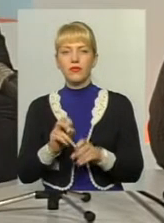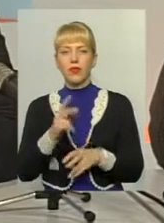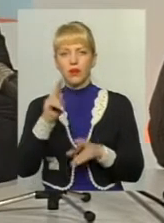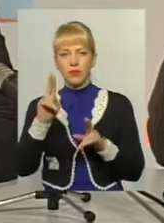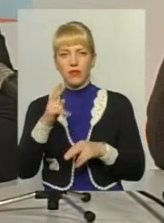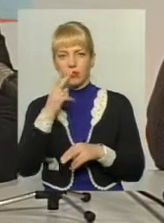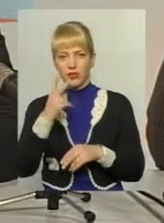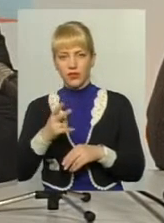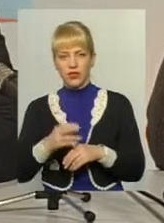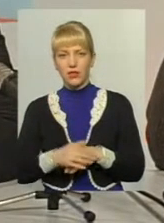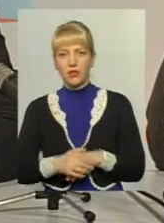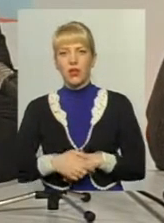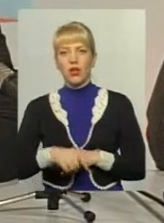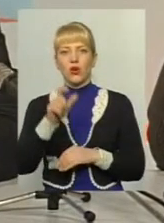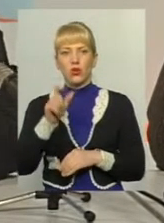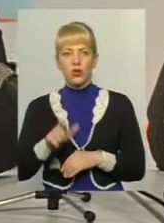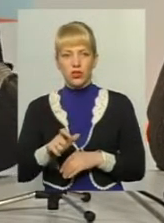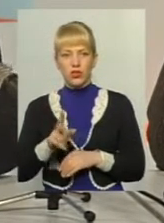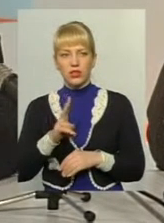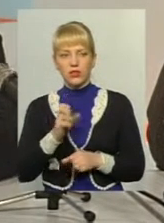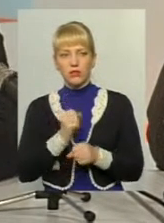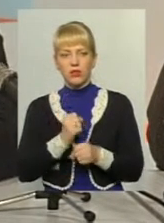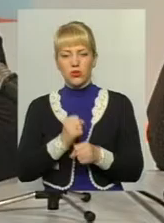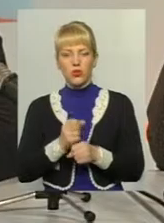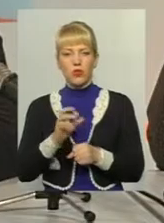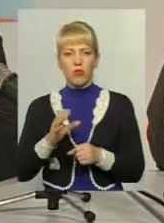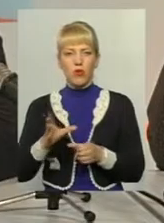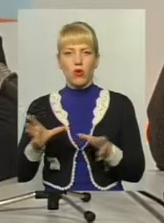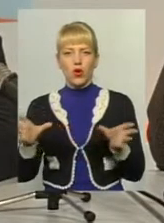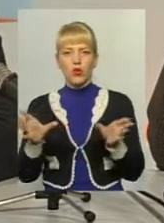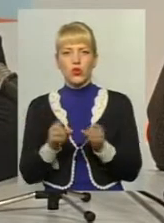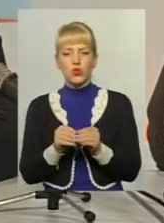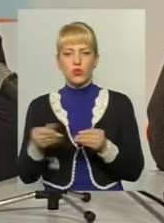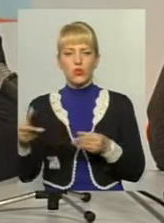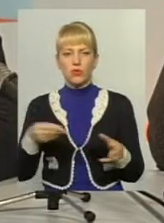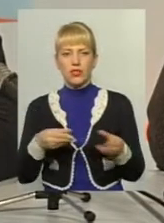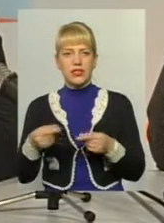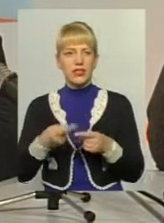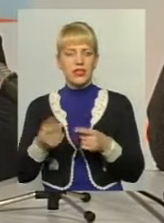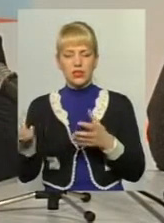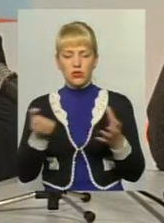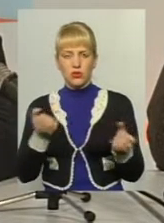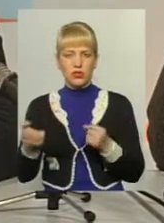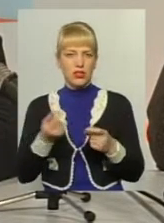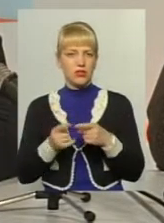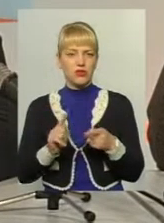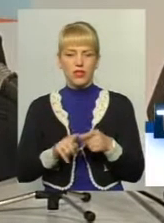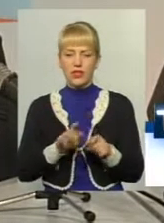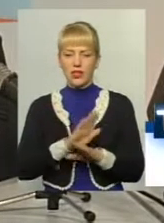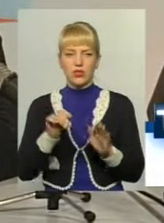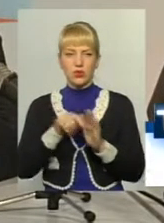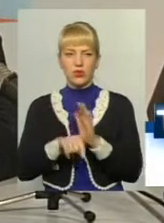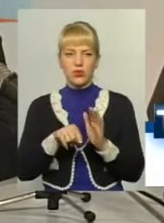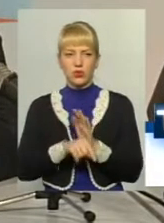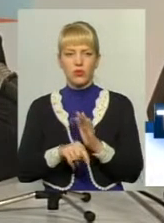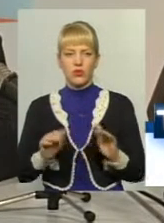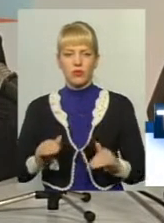стало проблемою для ОСББ? Як і для всіх, мабуть, стало. Як і для всіх стало. Тут